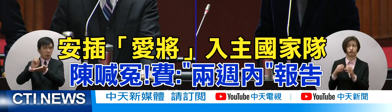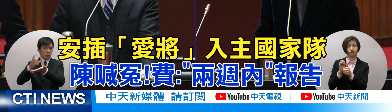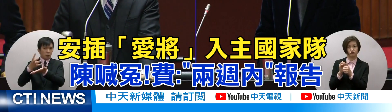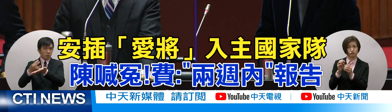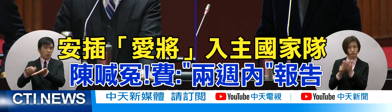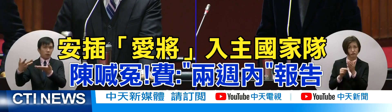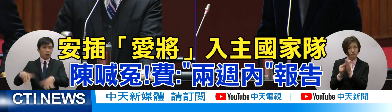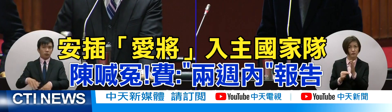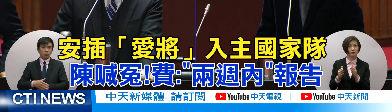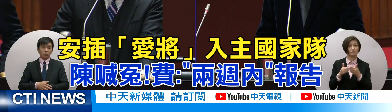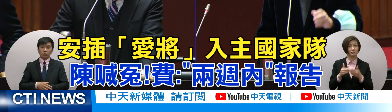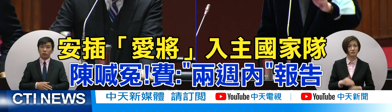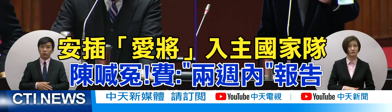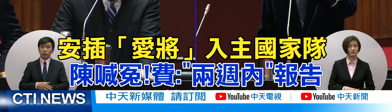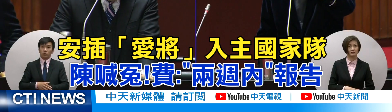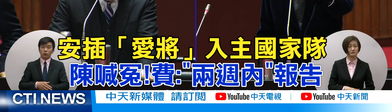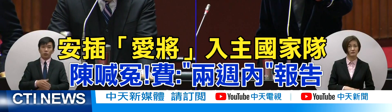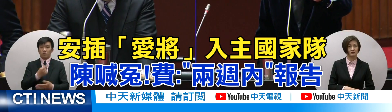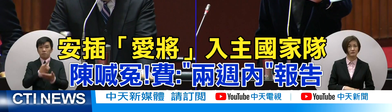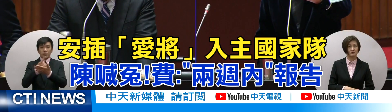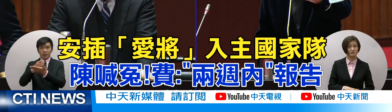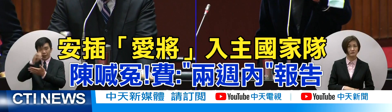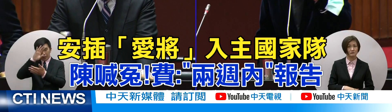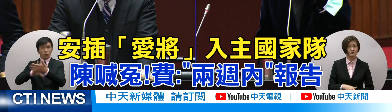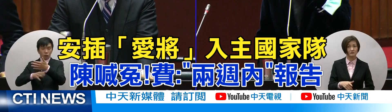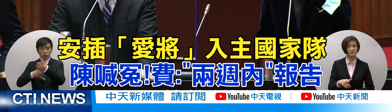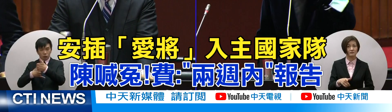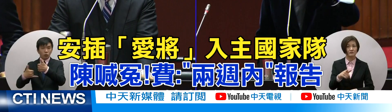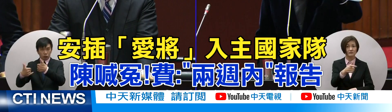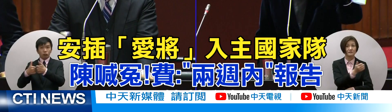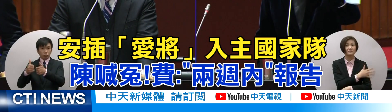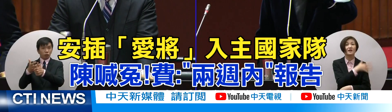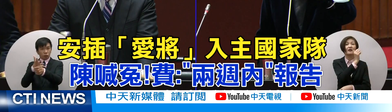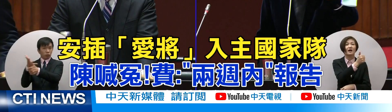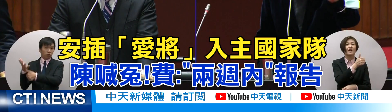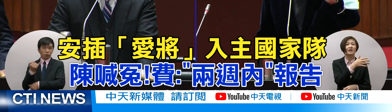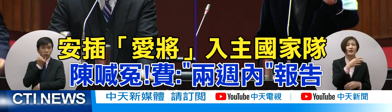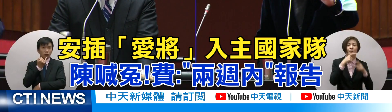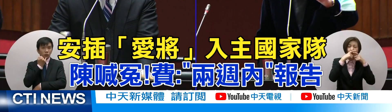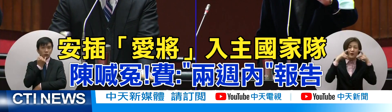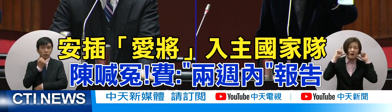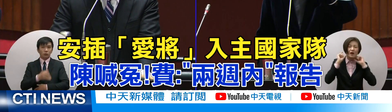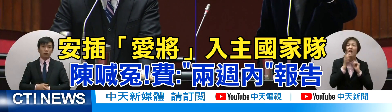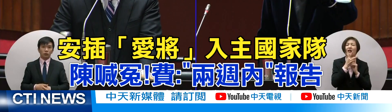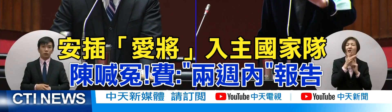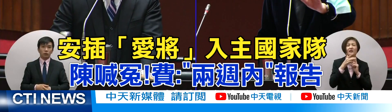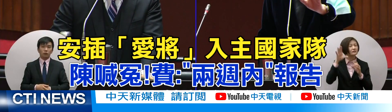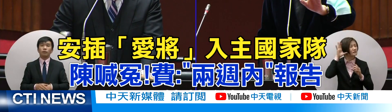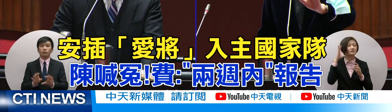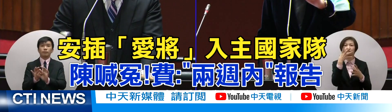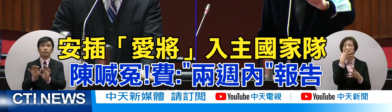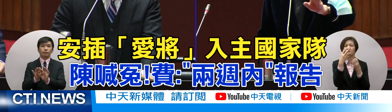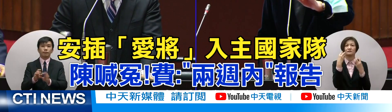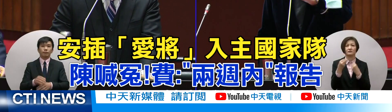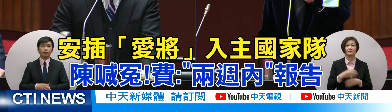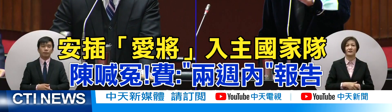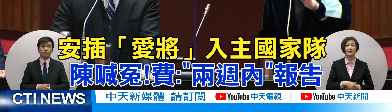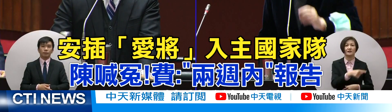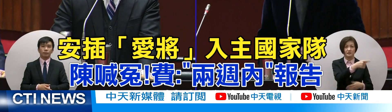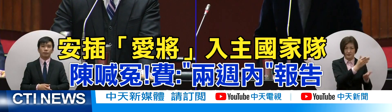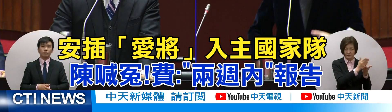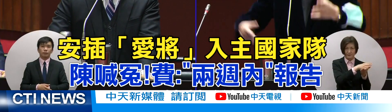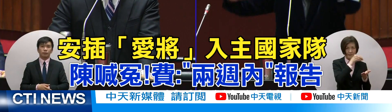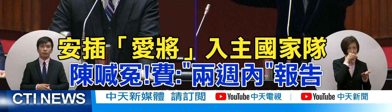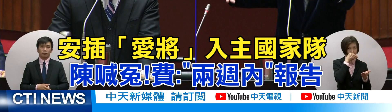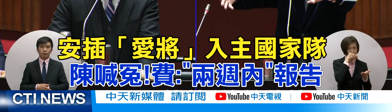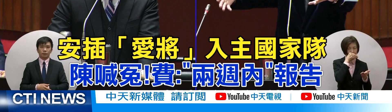可以询问所有的朝野各政党委员。我们 你戴个口罩讲话，我听不清楚了哈。麻烦你不要讲，我请教一下